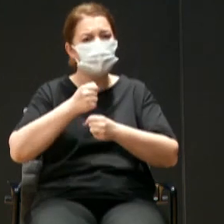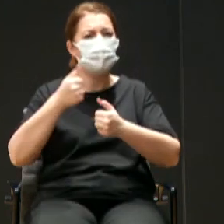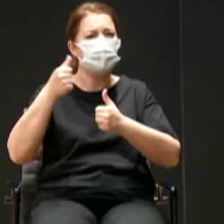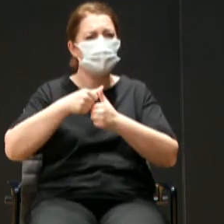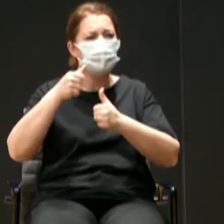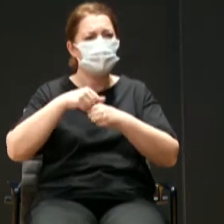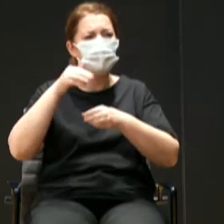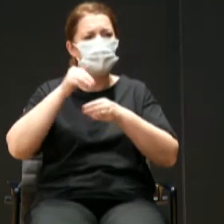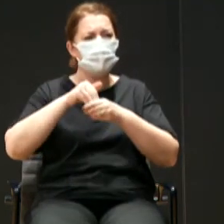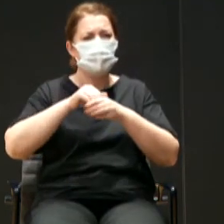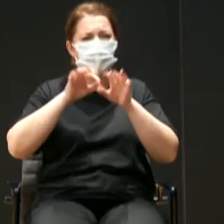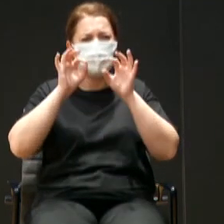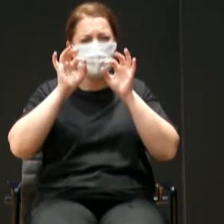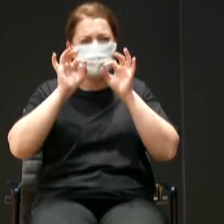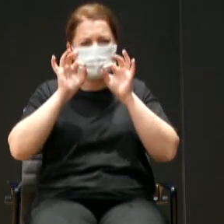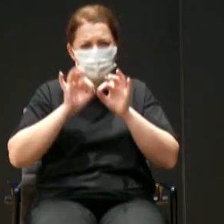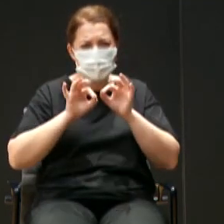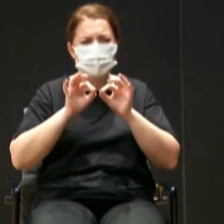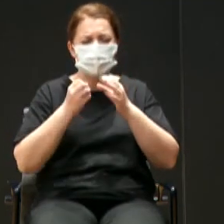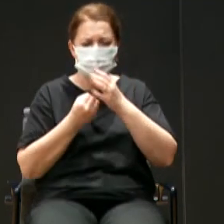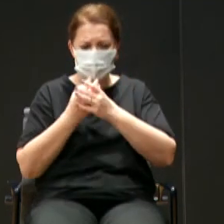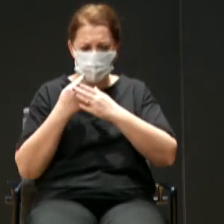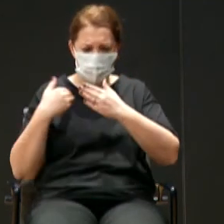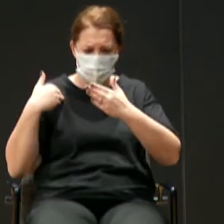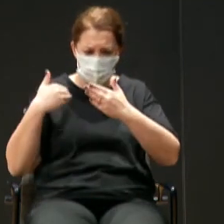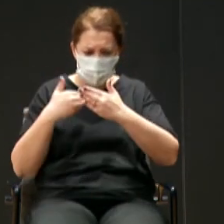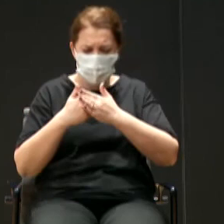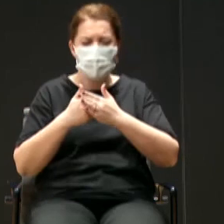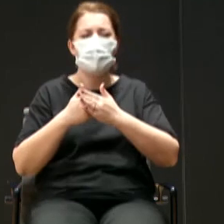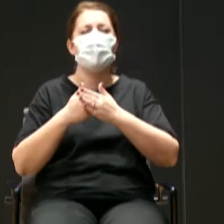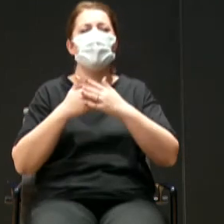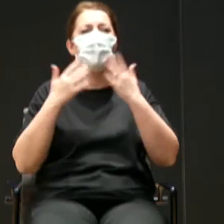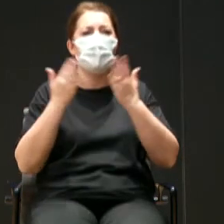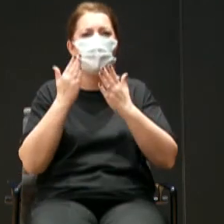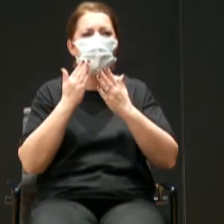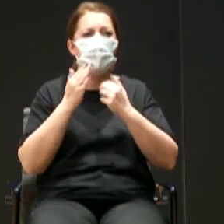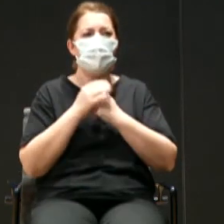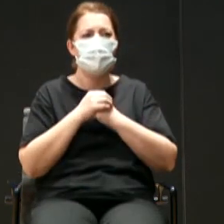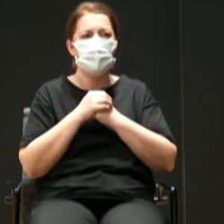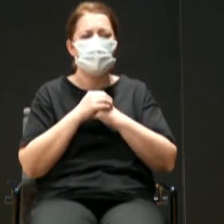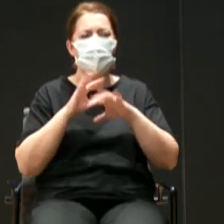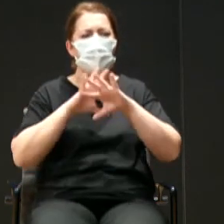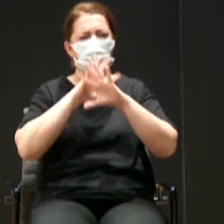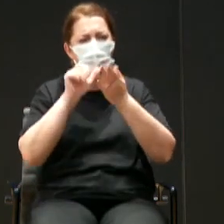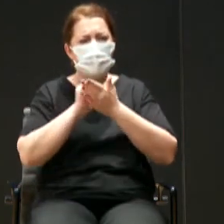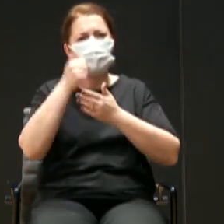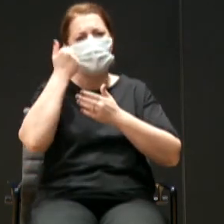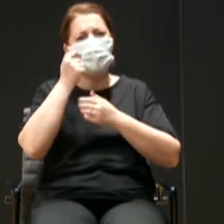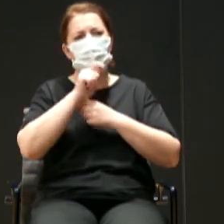ta başladı dan beri aynı yalanda ısrar ediyorsunuz. Cevabını aldığınız birçok şeyde de. Tüm her şey yalan.